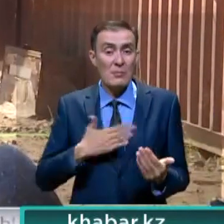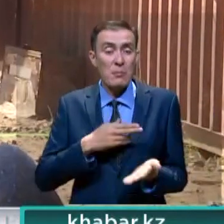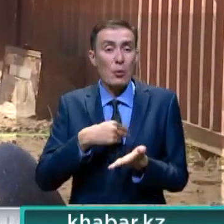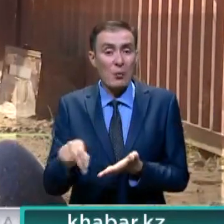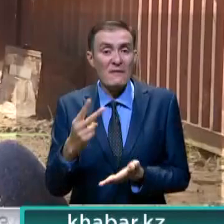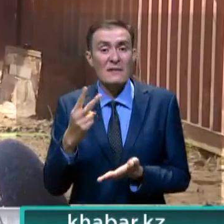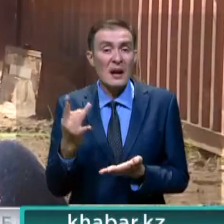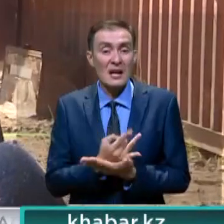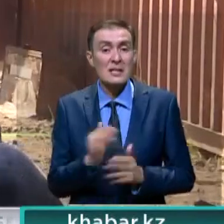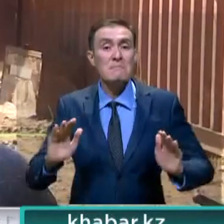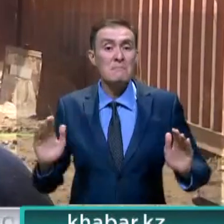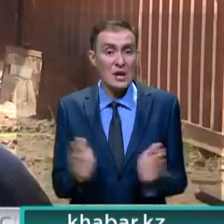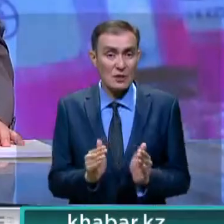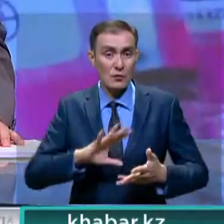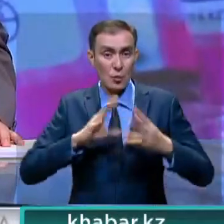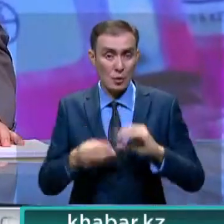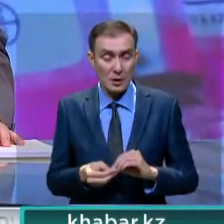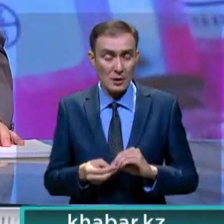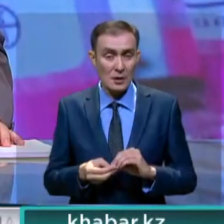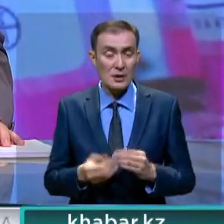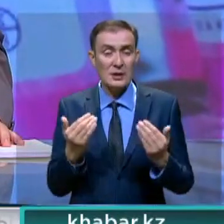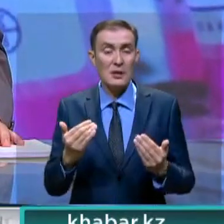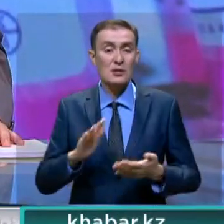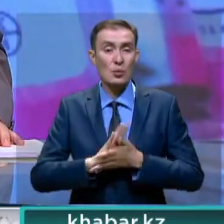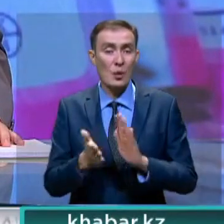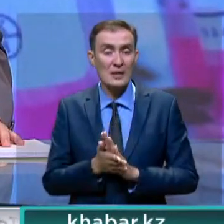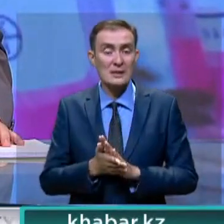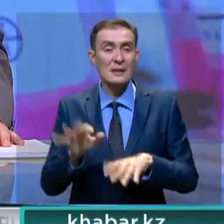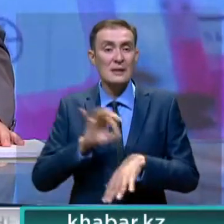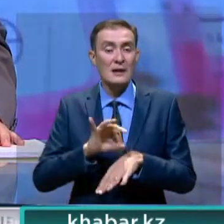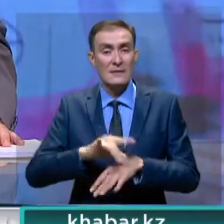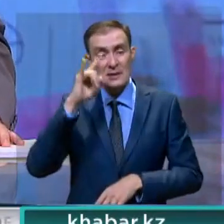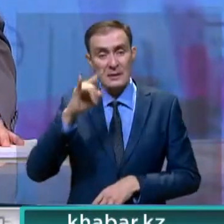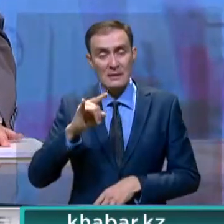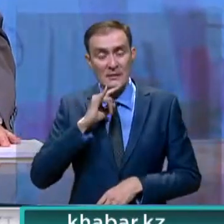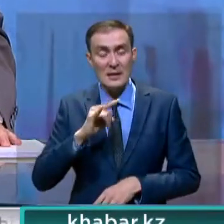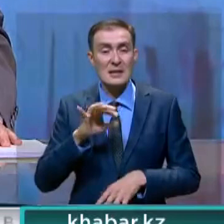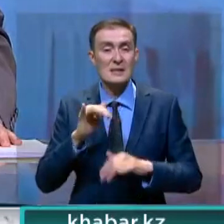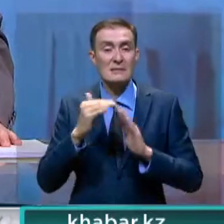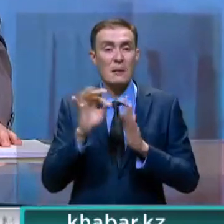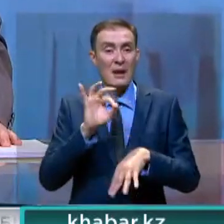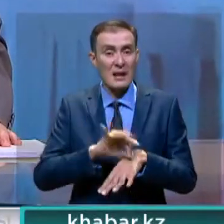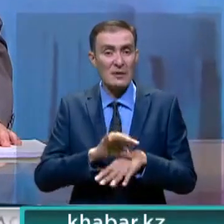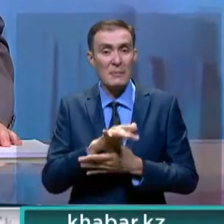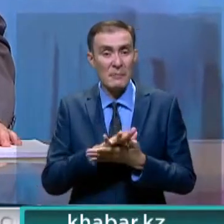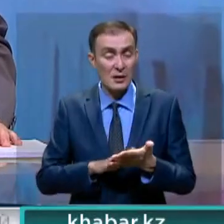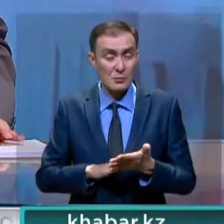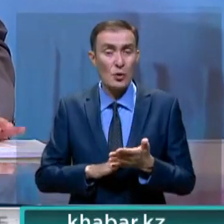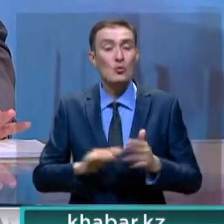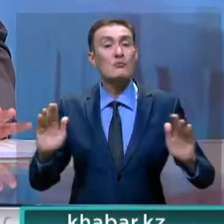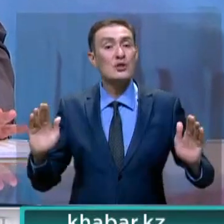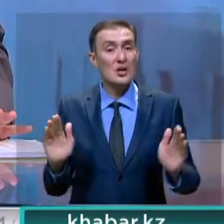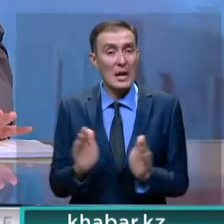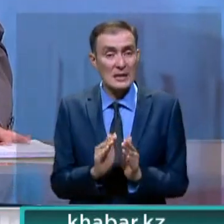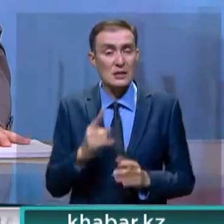покупаем его в два раза меньше. И к эпид-ситуации в стране. Статистика заболевших коронавирусом продолжает идти вниз.